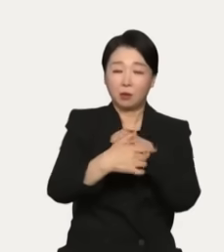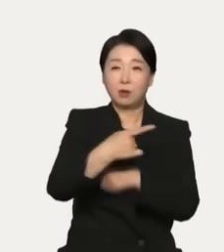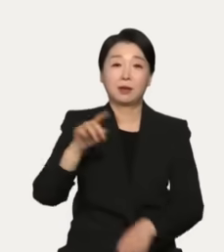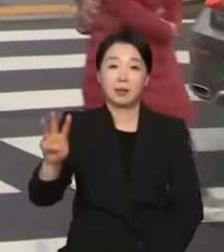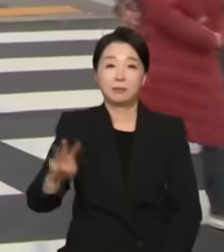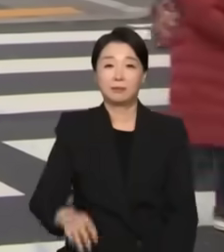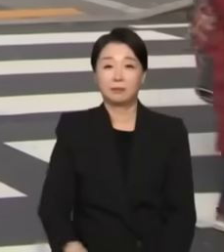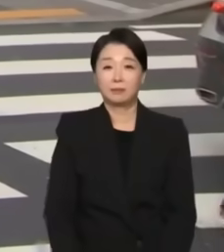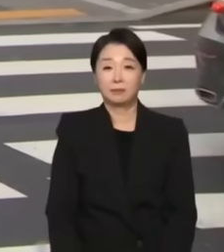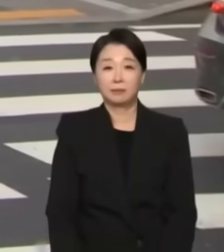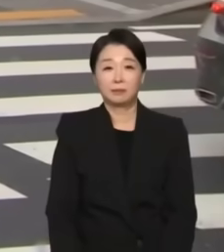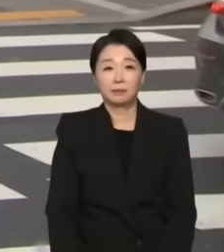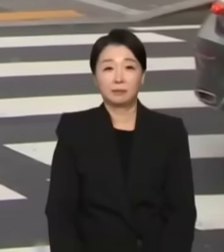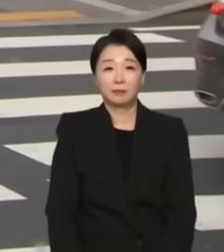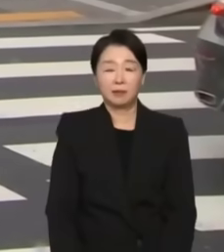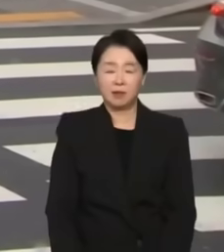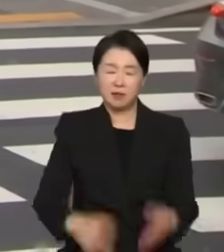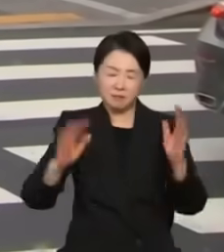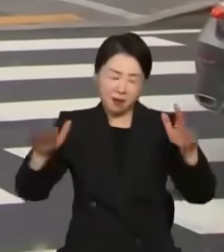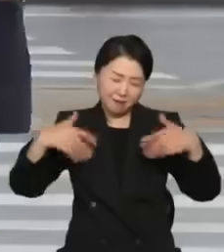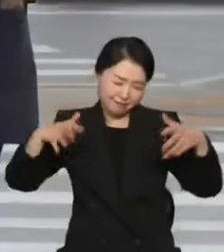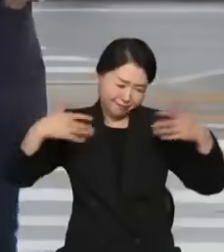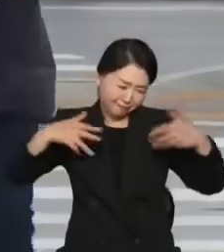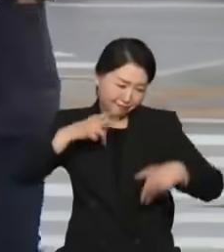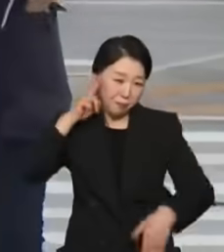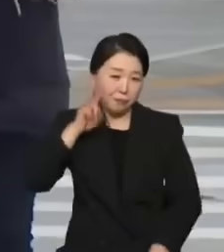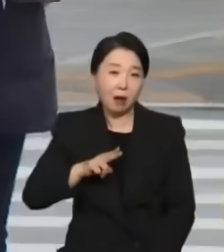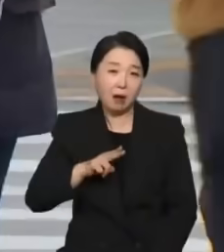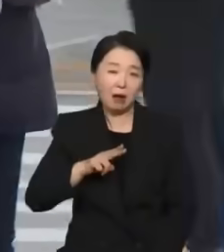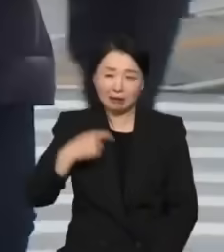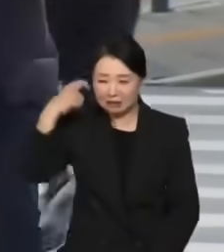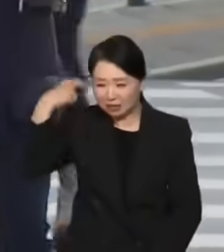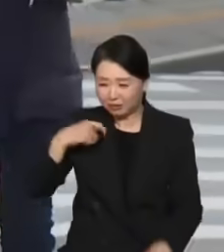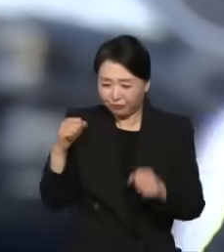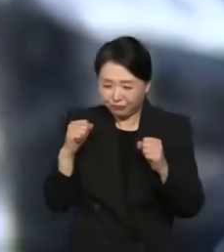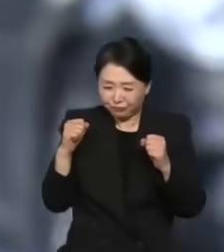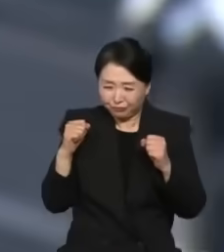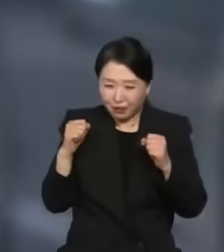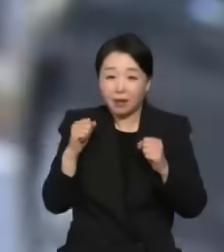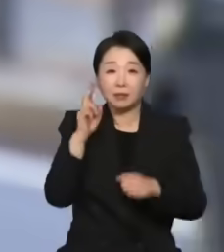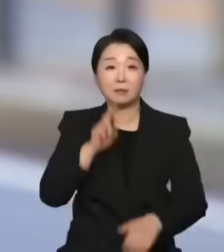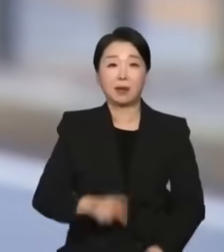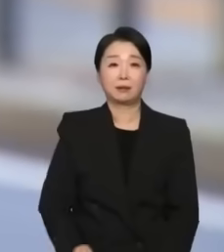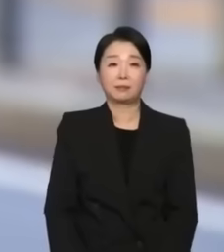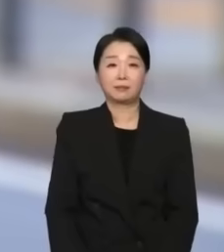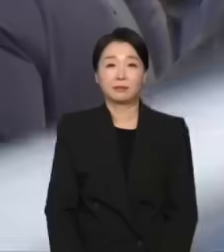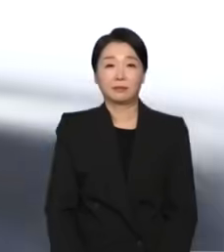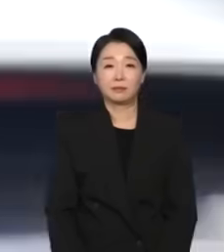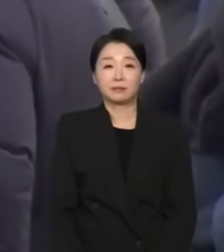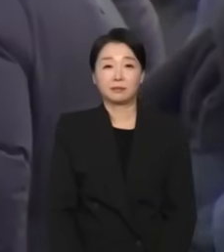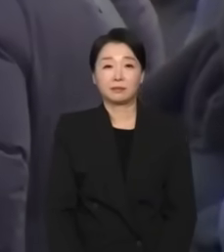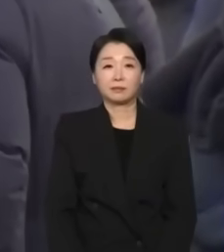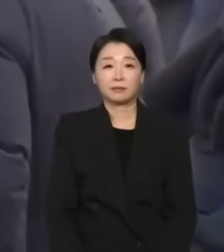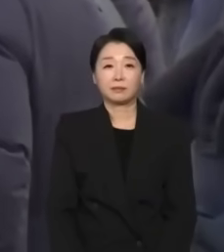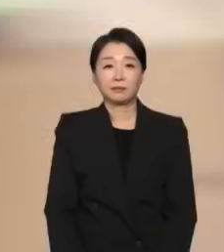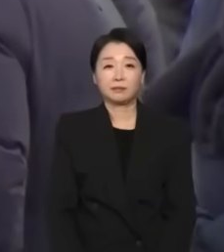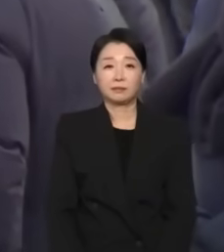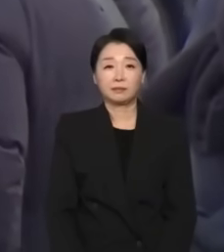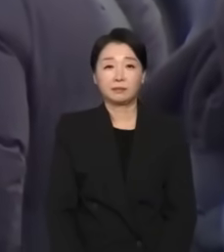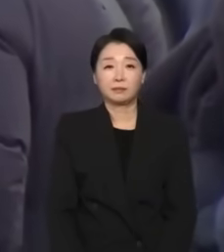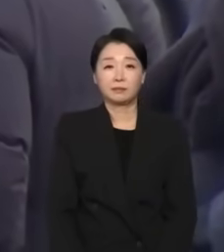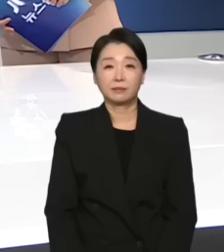등입니다. 바람까지 강하게 불며 체감 온도는 더 낮겠습니다. JTBC 황예린입니다.